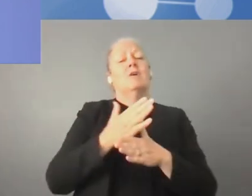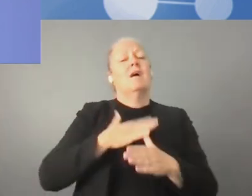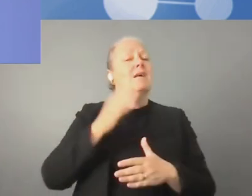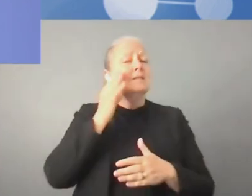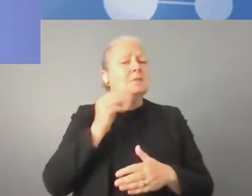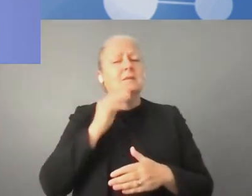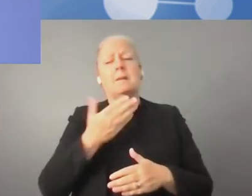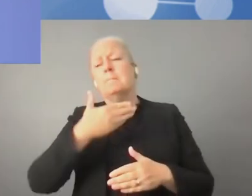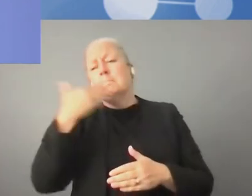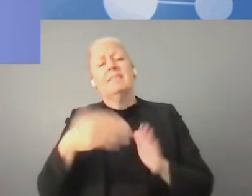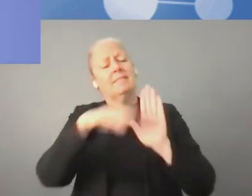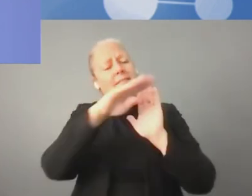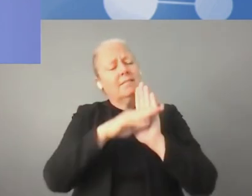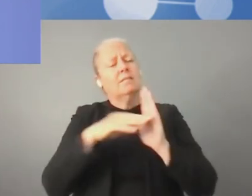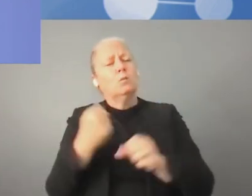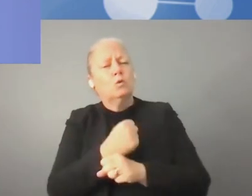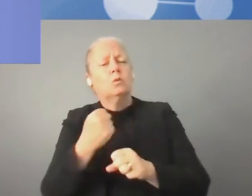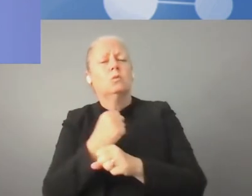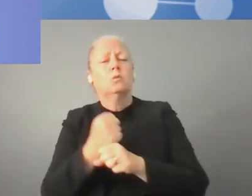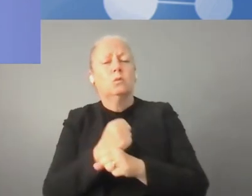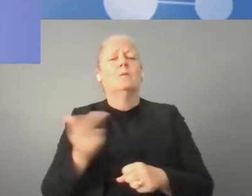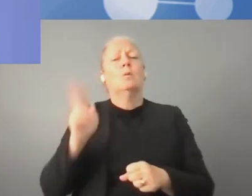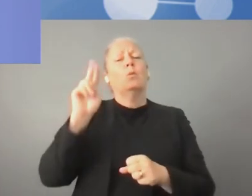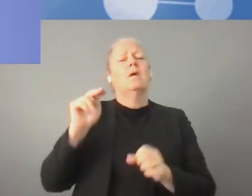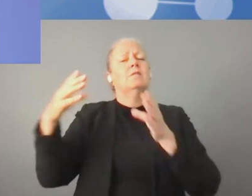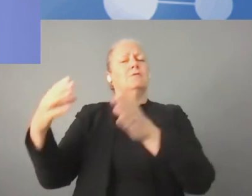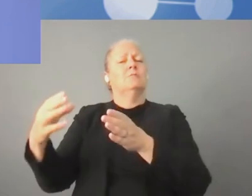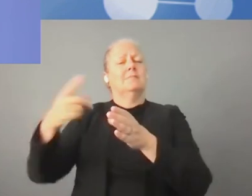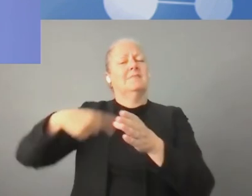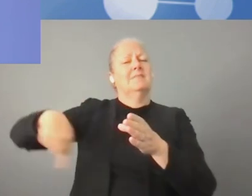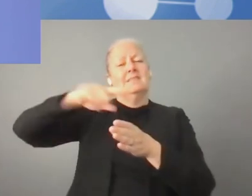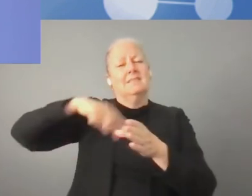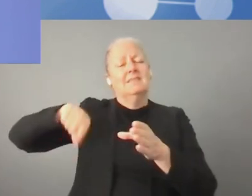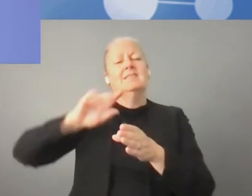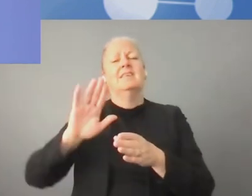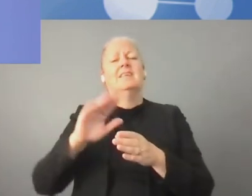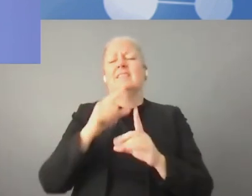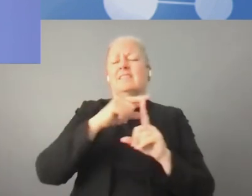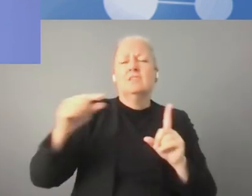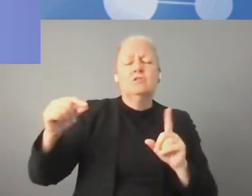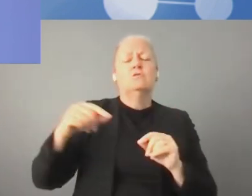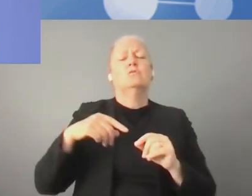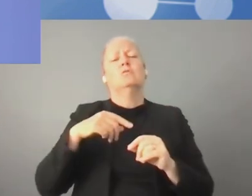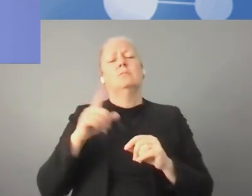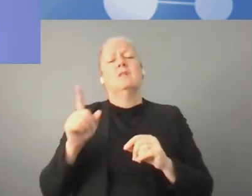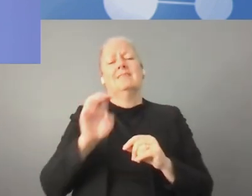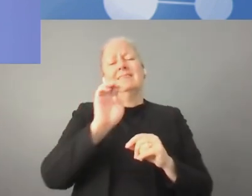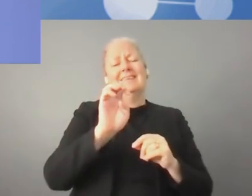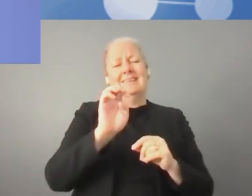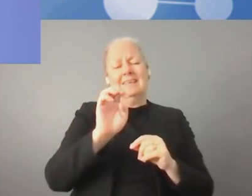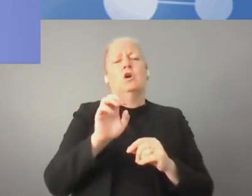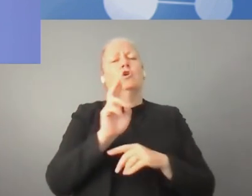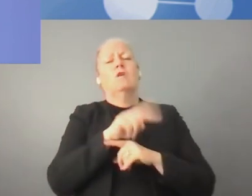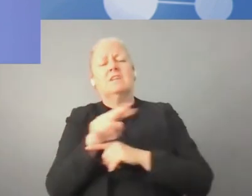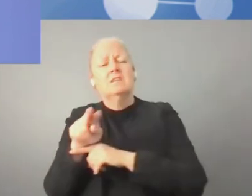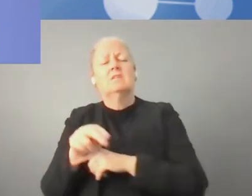供我们的支持。我们会分享我们的技术和成果，我们也